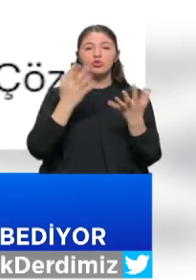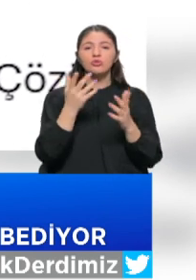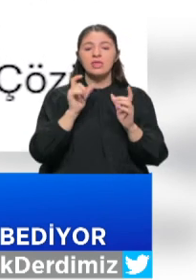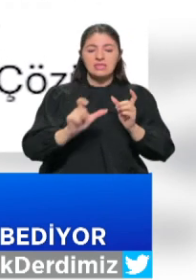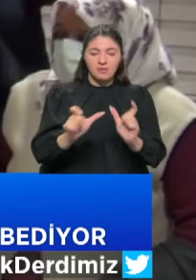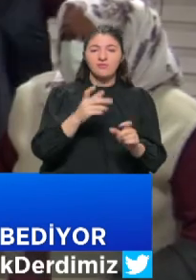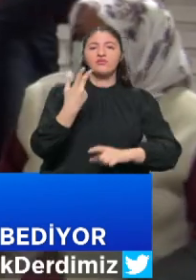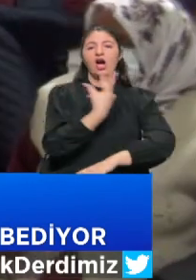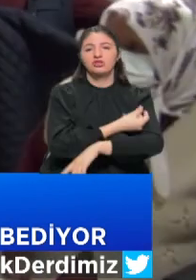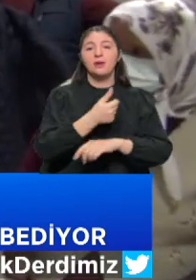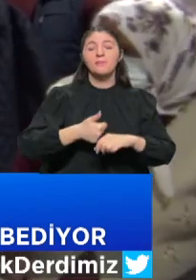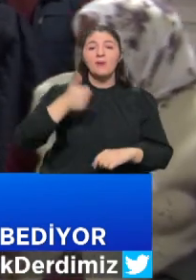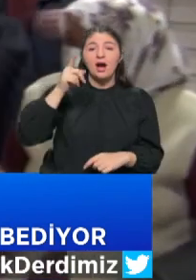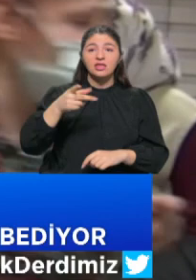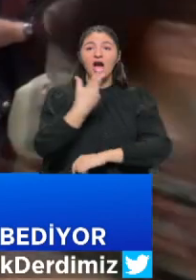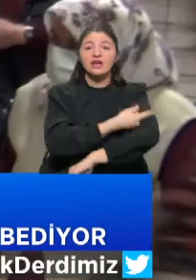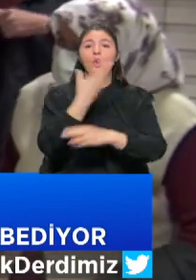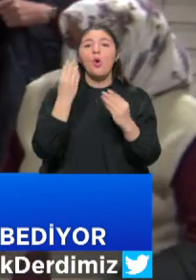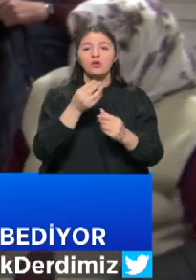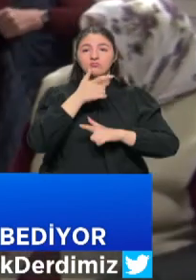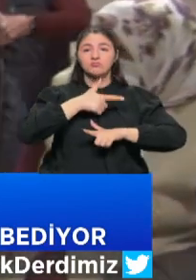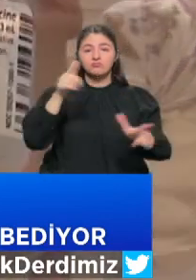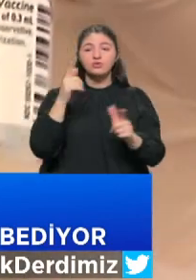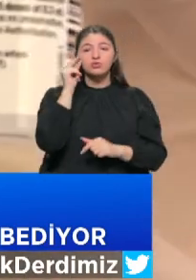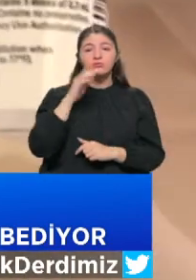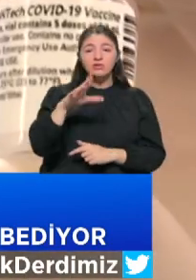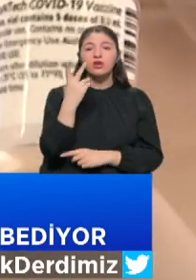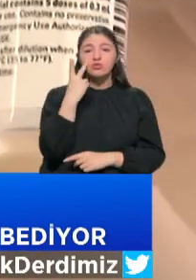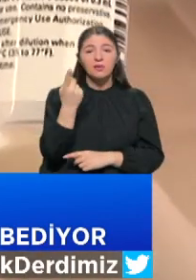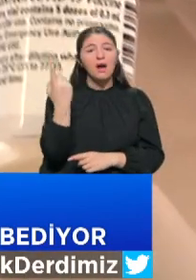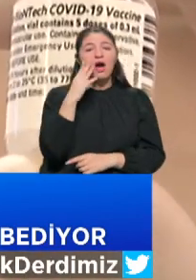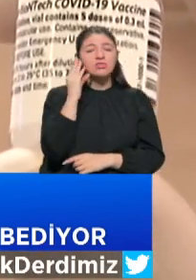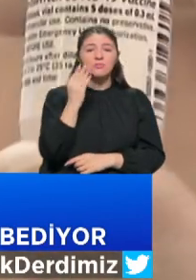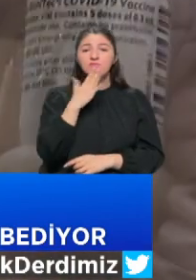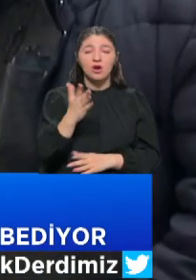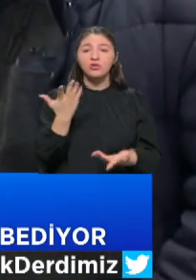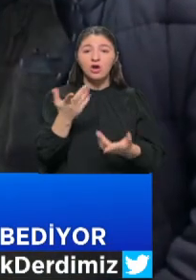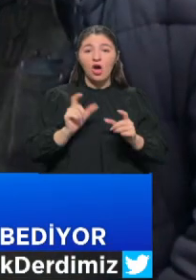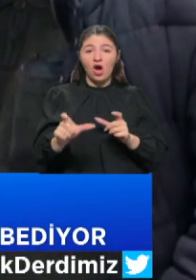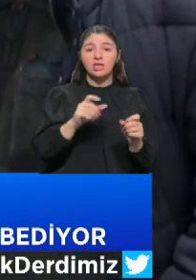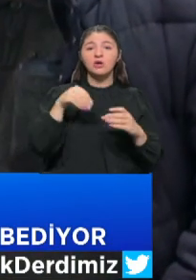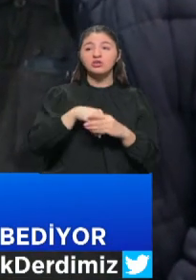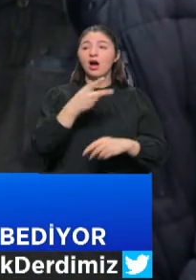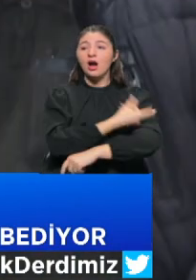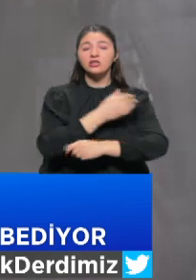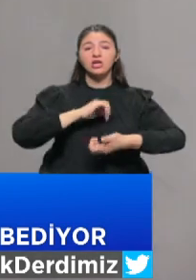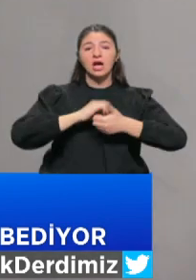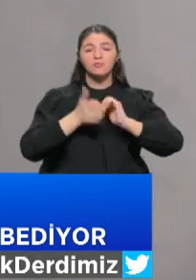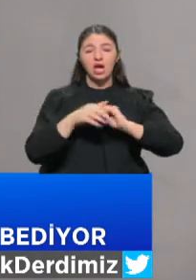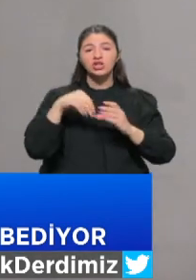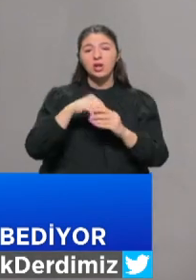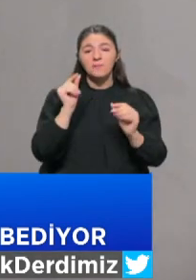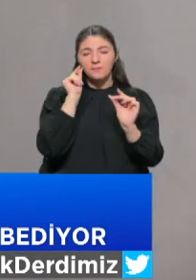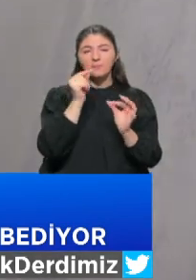çözüm tedbir ve aşı Bakanlığın aşımızı olun çağrısı uzmanlara göre bir anlam ifade etmiyor önlemler için aşı kampanyaları